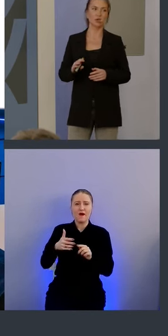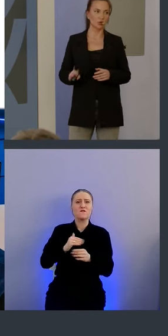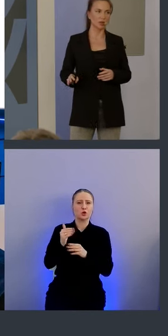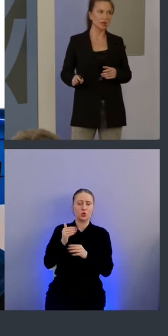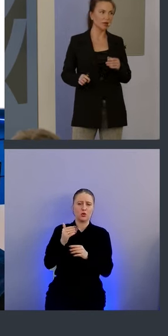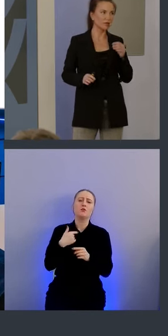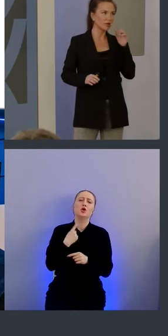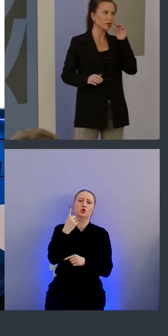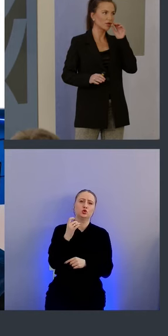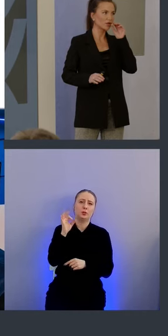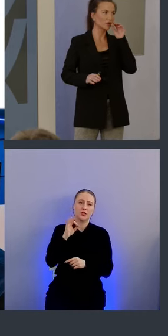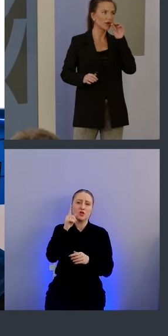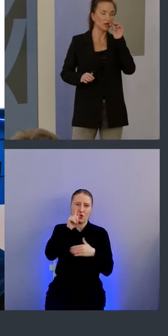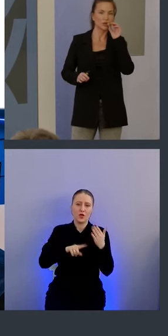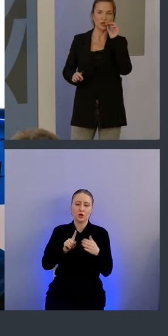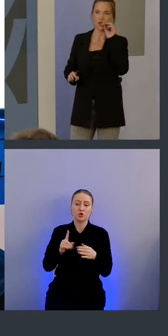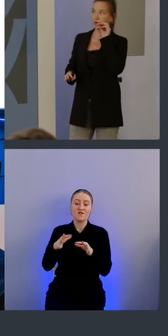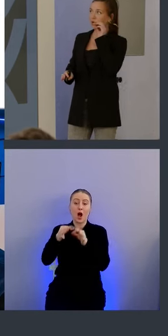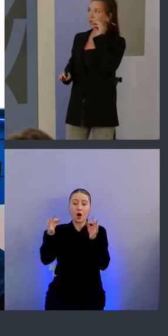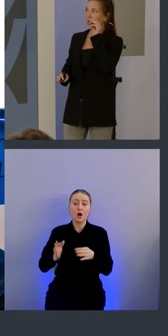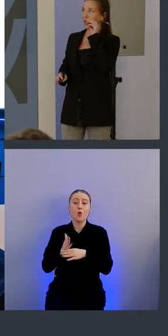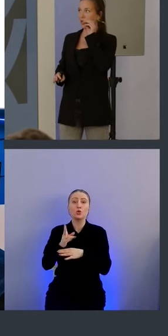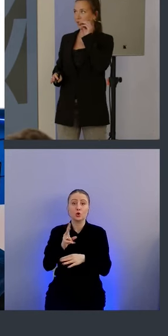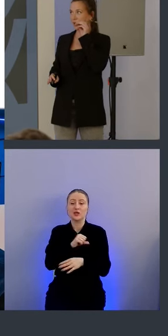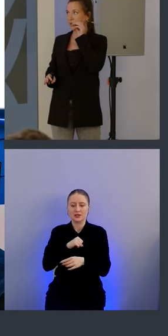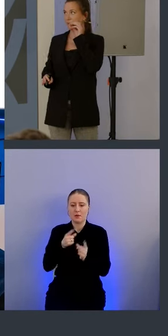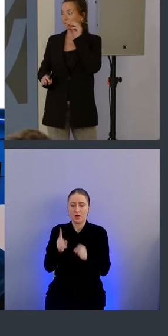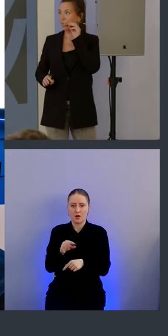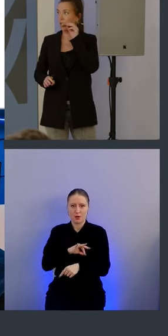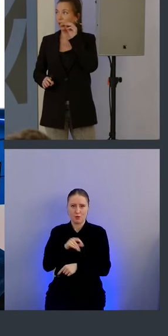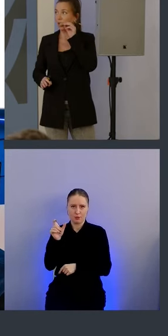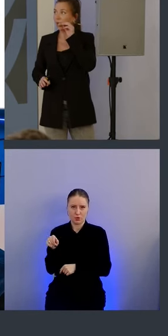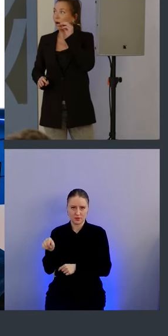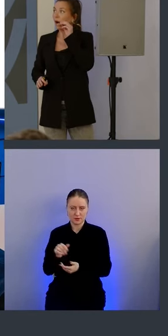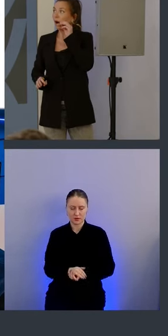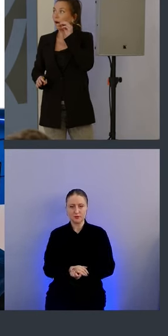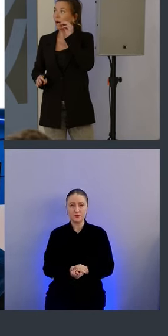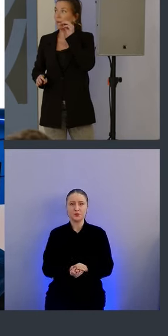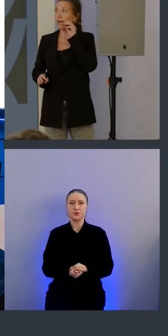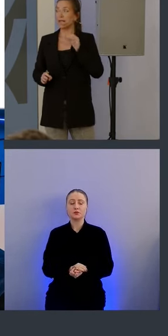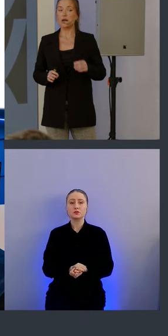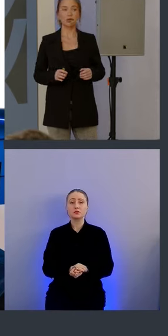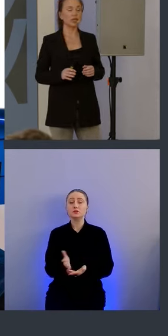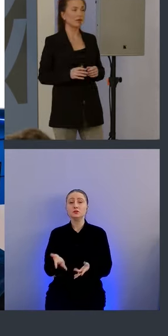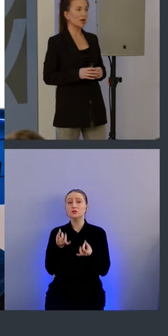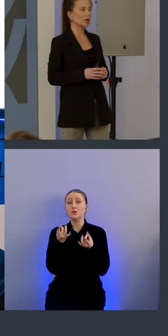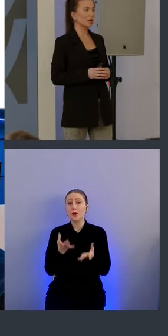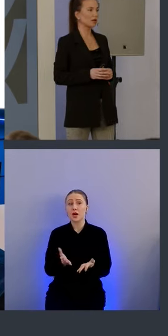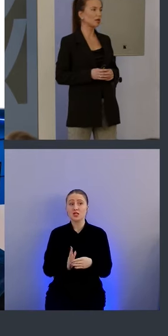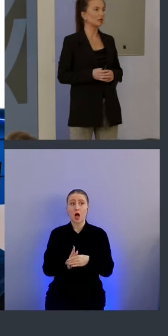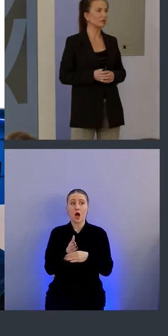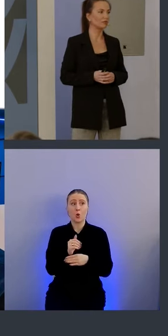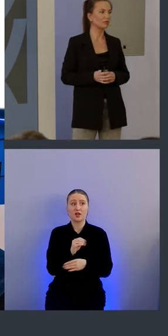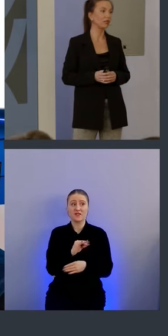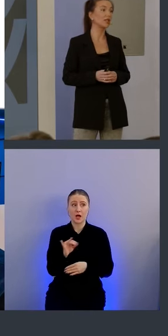прям на 100% уверены, что в аккаунте сейчас находится реальный пользователь. Простая аутентификация,